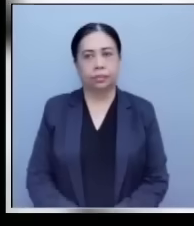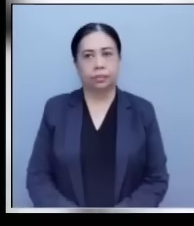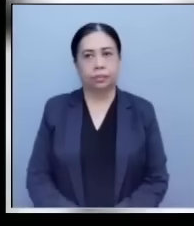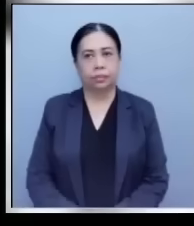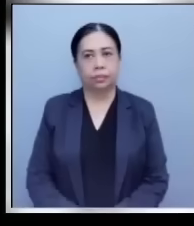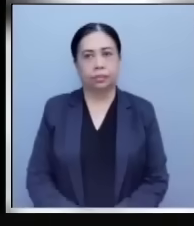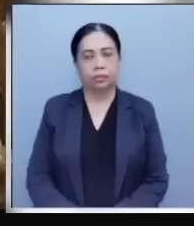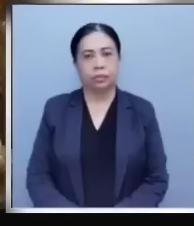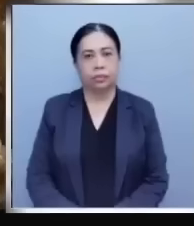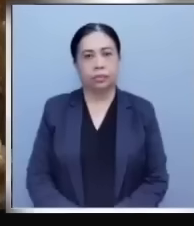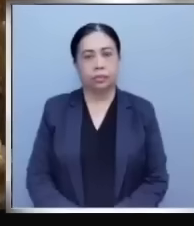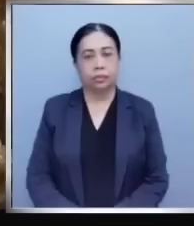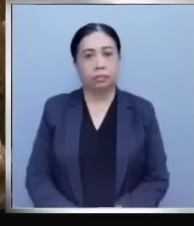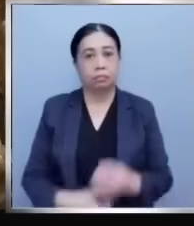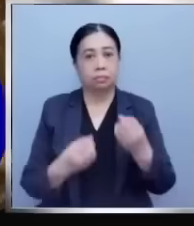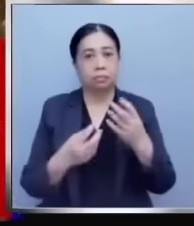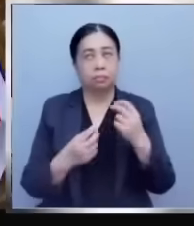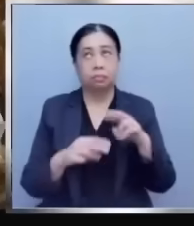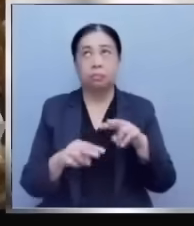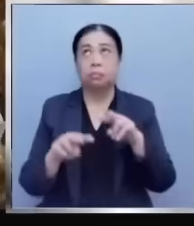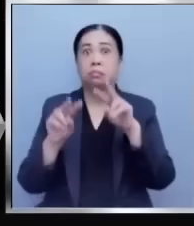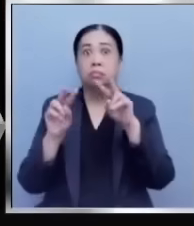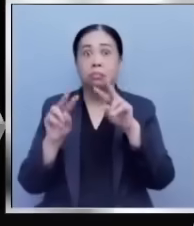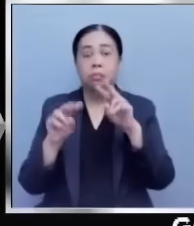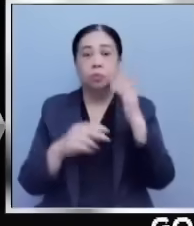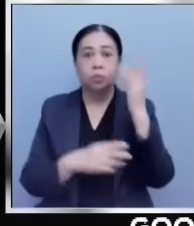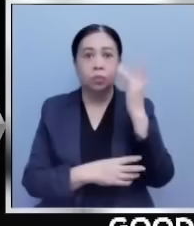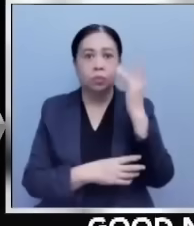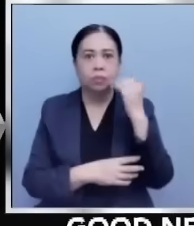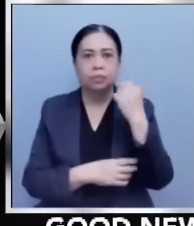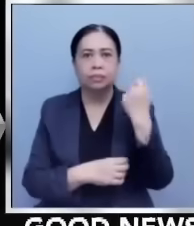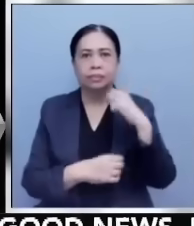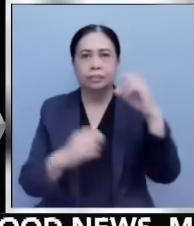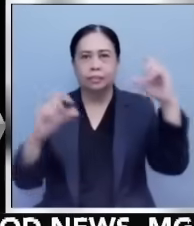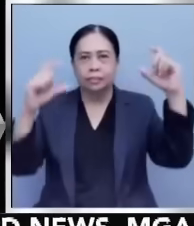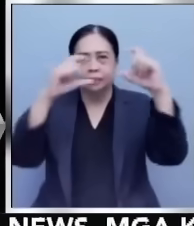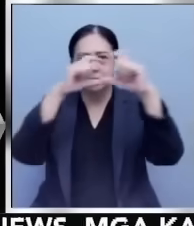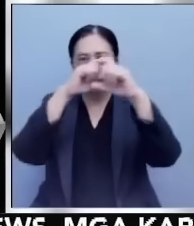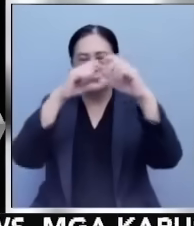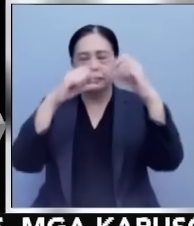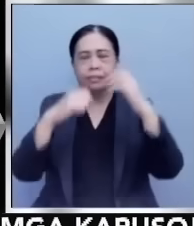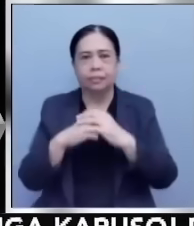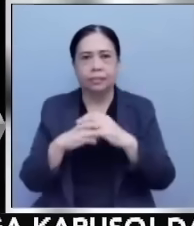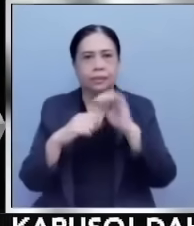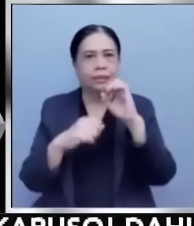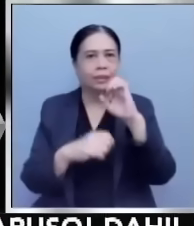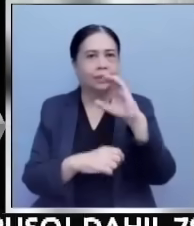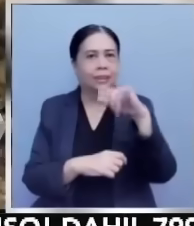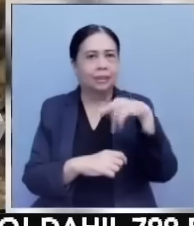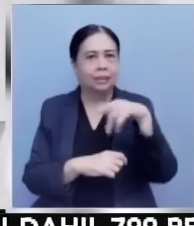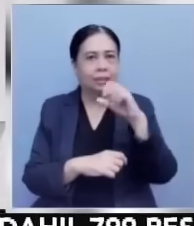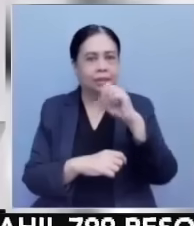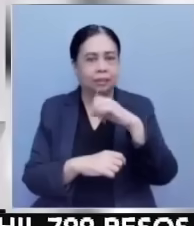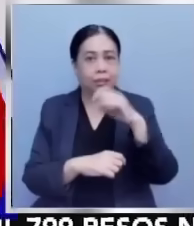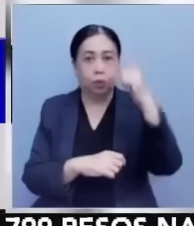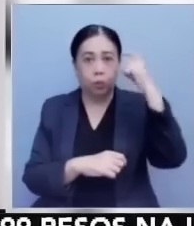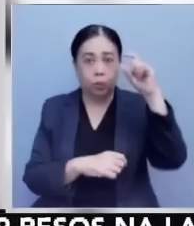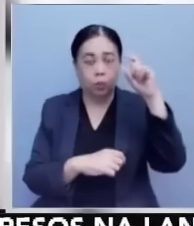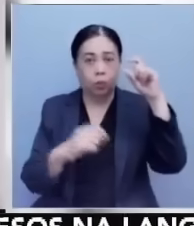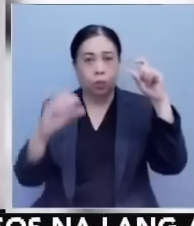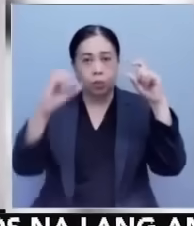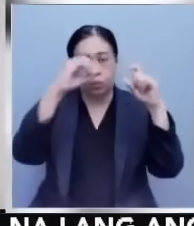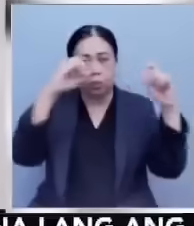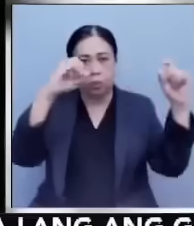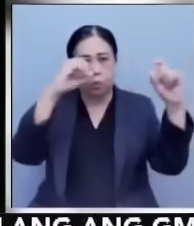Marami ang napa-look up sa kalangitan dahil sa annular solar eclipse. Sa ganitong eclipse, dumaraan din ang buwan sa pagitan ng araw at